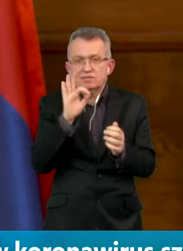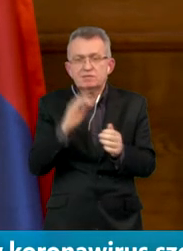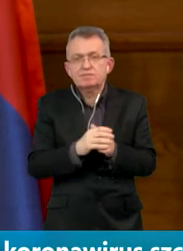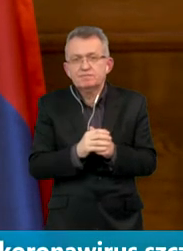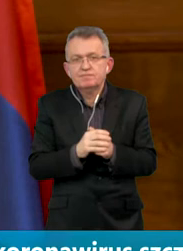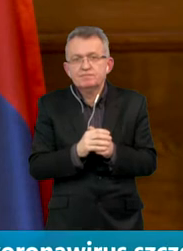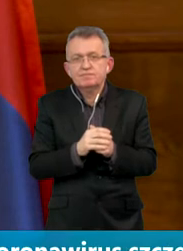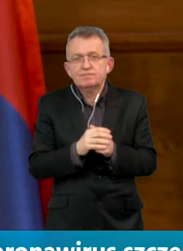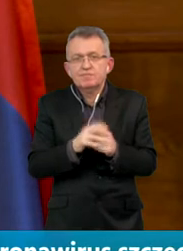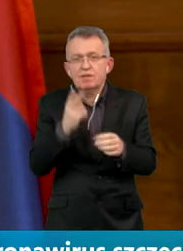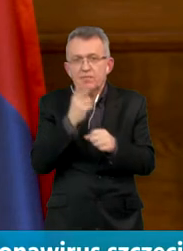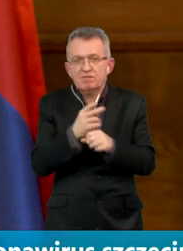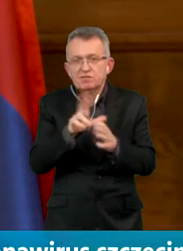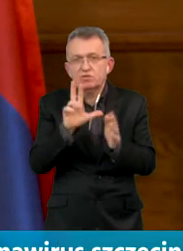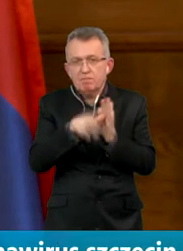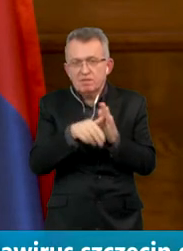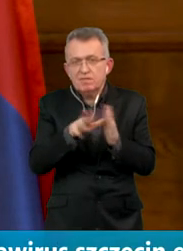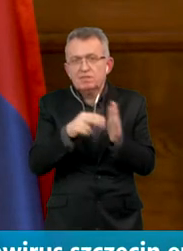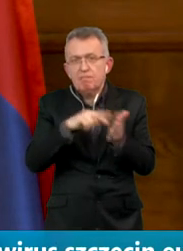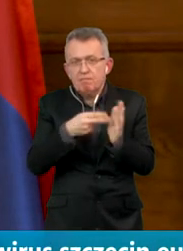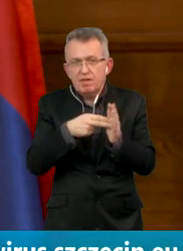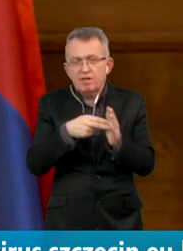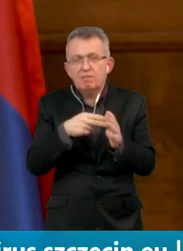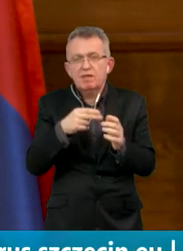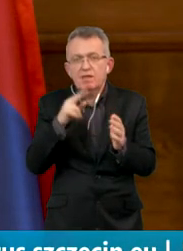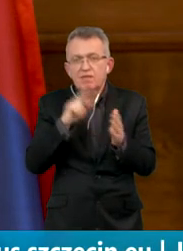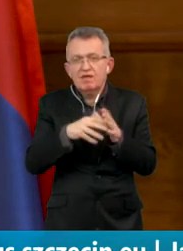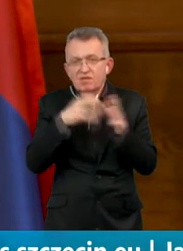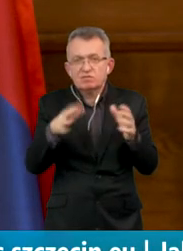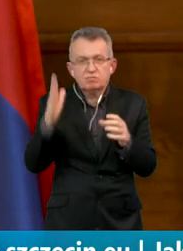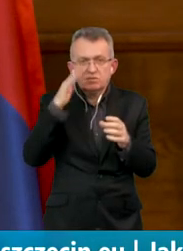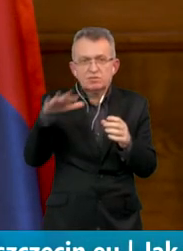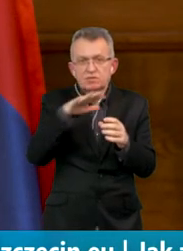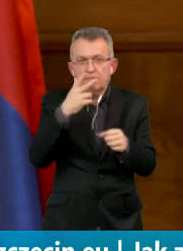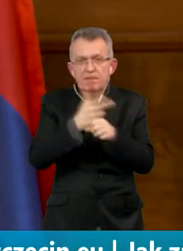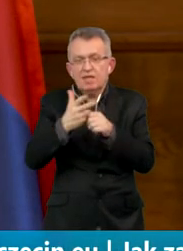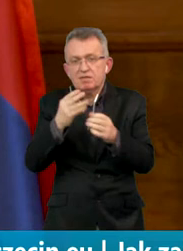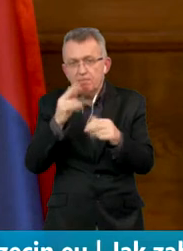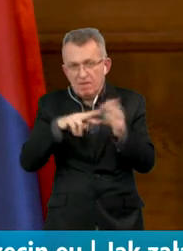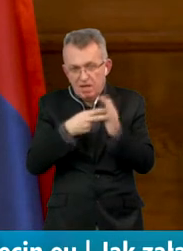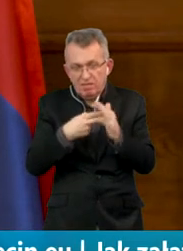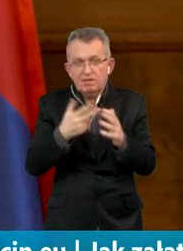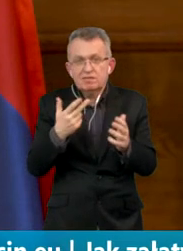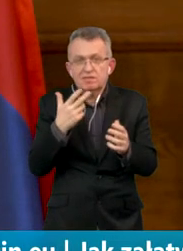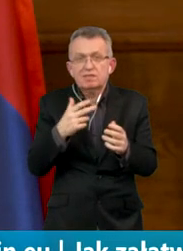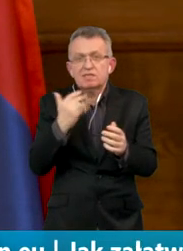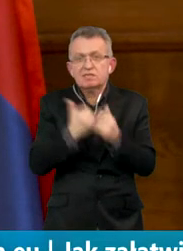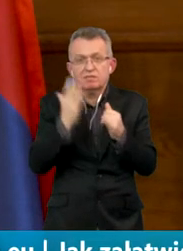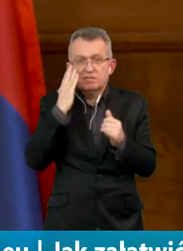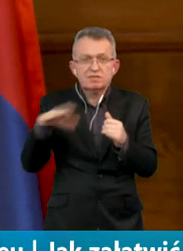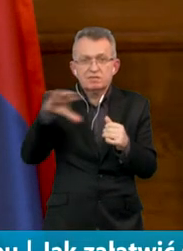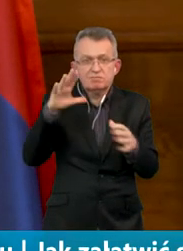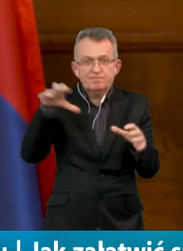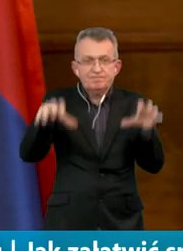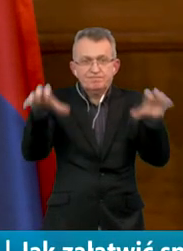pro parkingowców, czy miasto planuje zrobić takowe na największych osiedlach? No jeżeli chodzi o parkingi osiedlowe, no to przede wszystkim